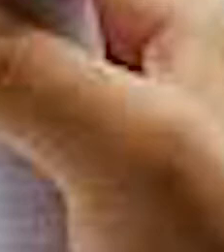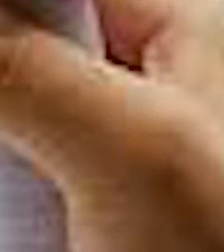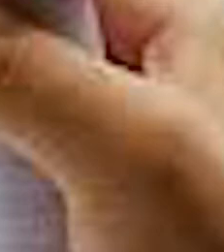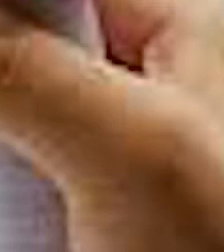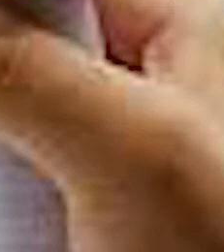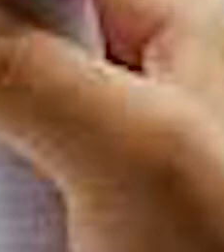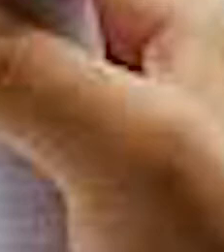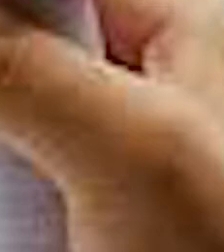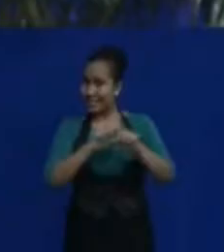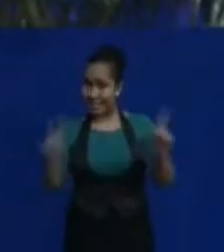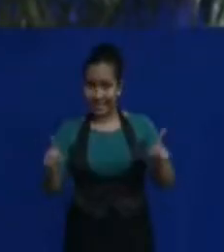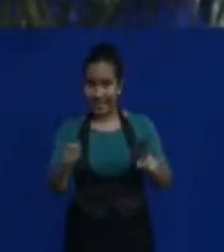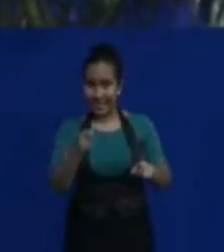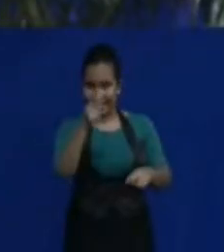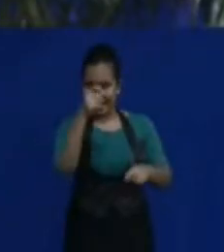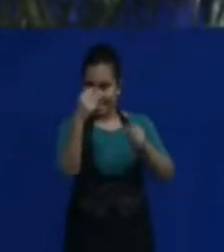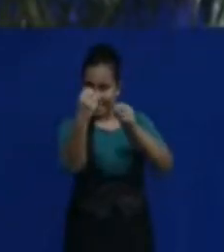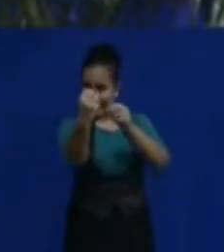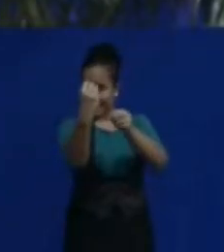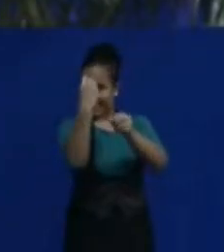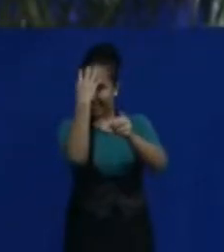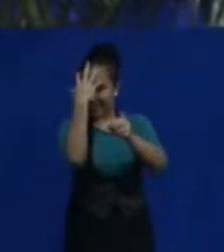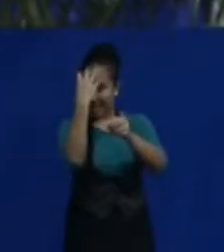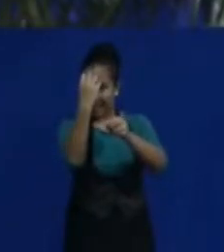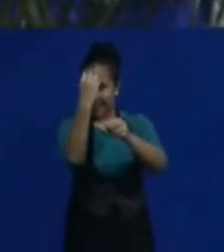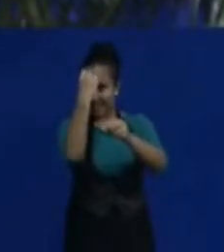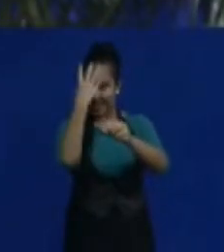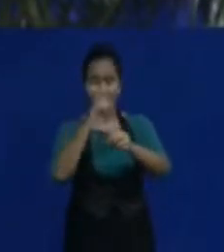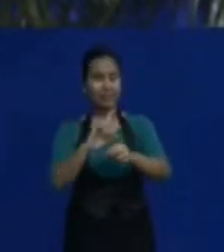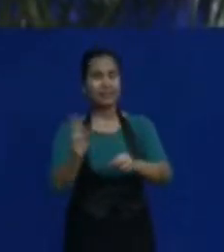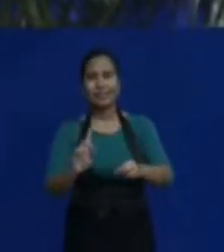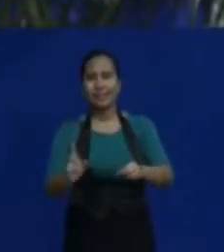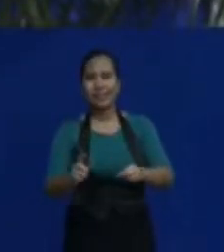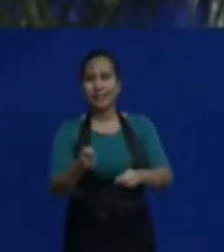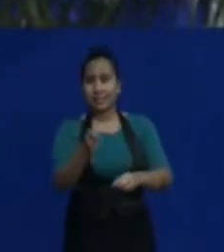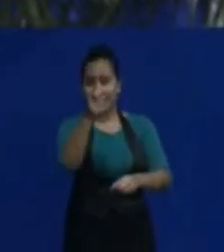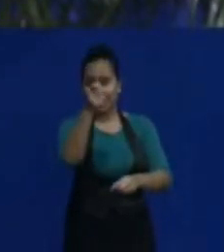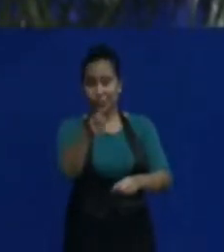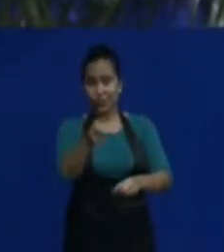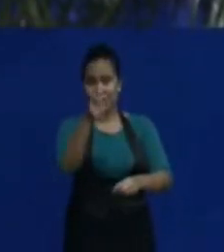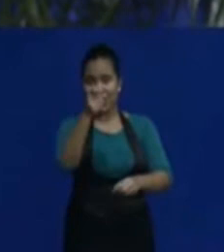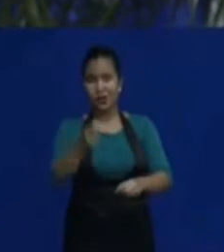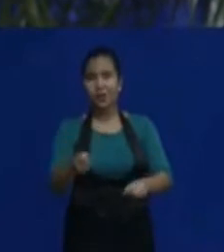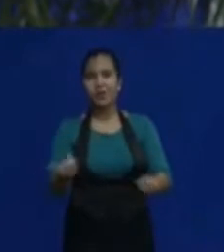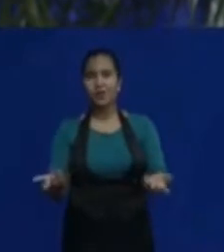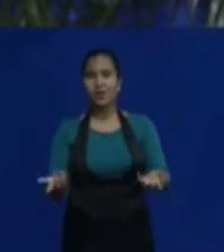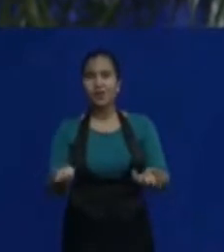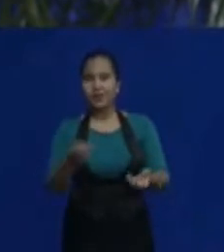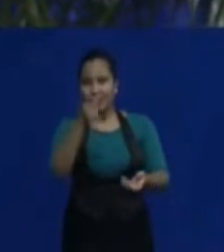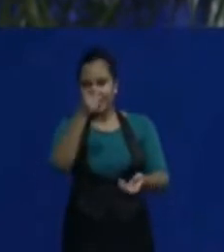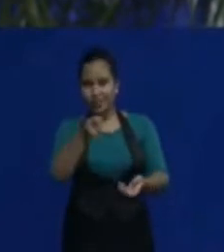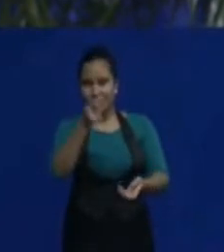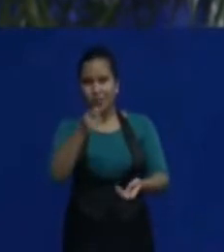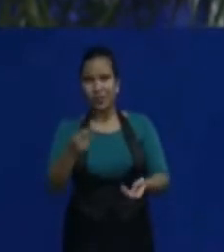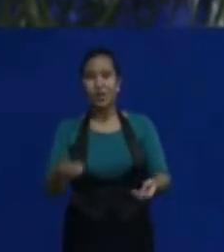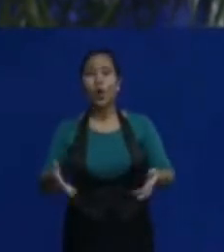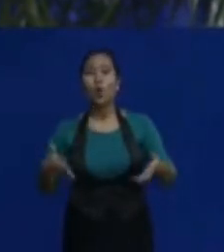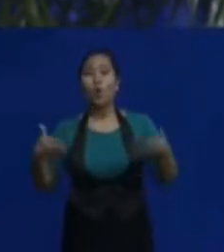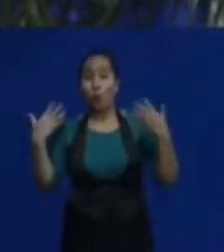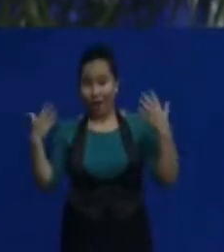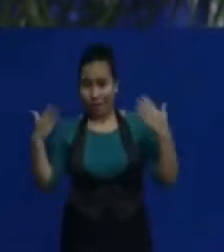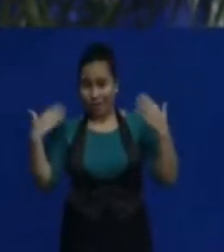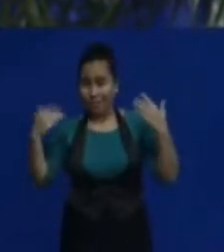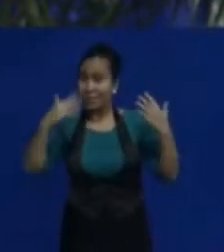zendt geen straling naar je lichaam. Het vangt alleen de warmtestraling, de infrarood straling van je lichaam op. Dus er gaat niets van die gun